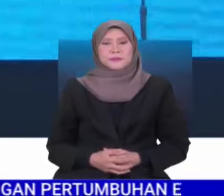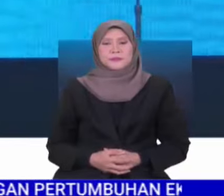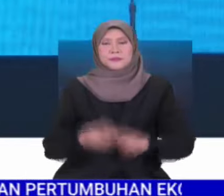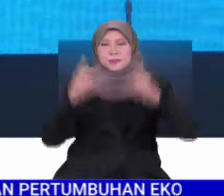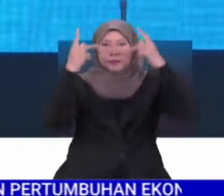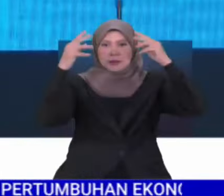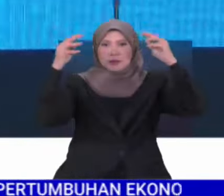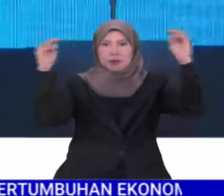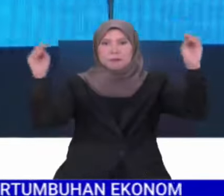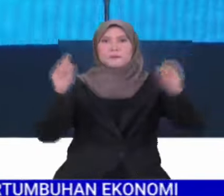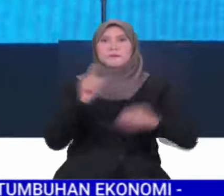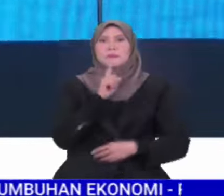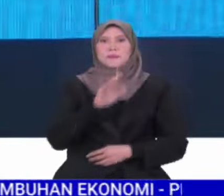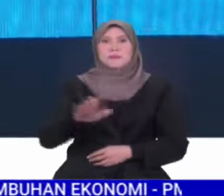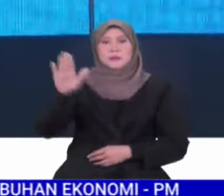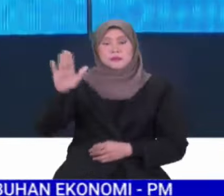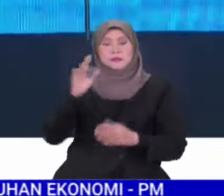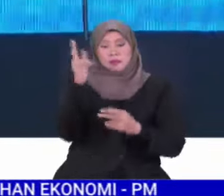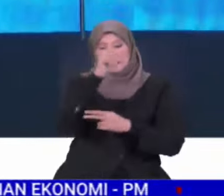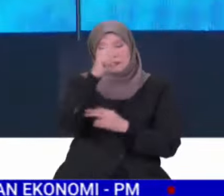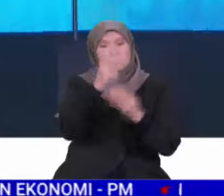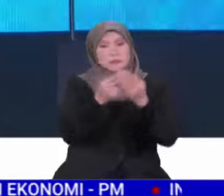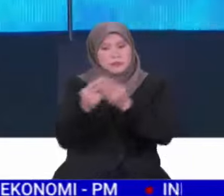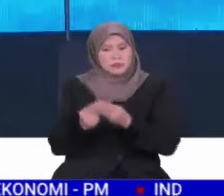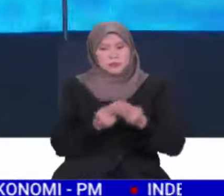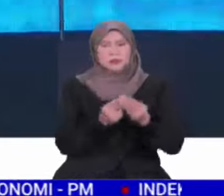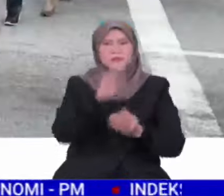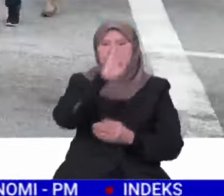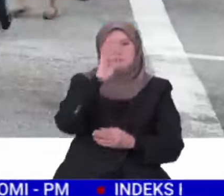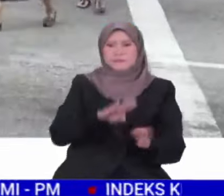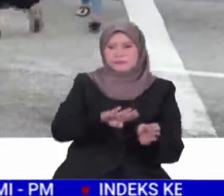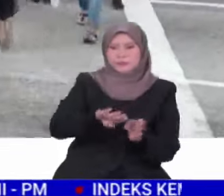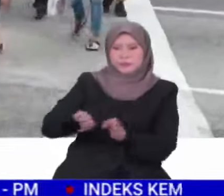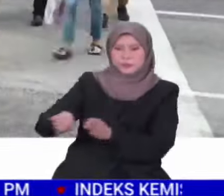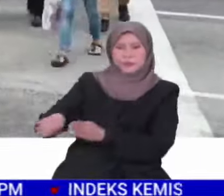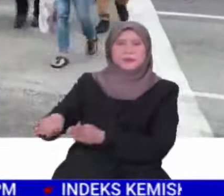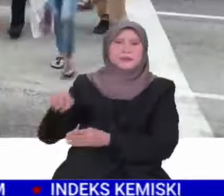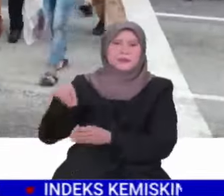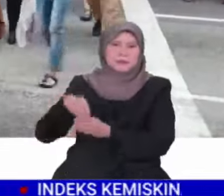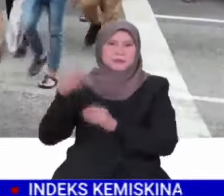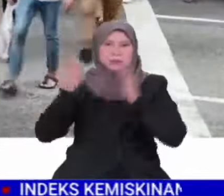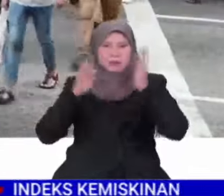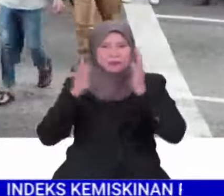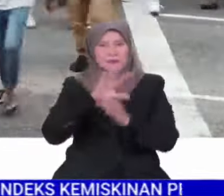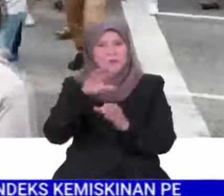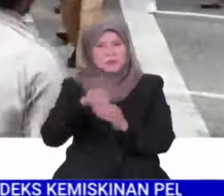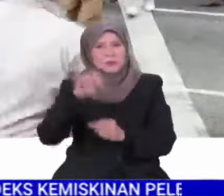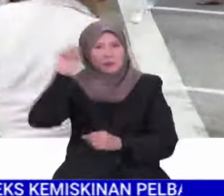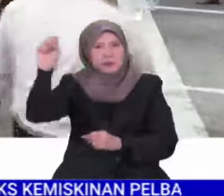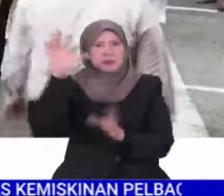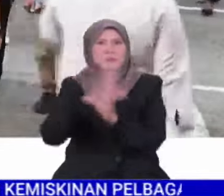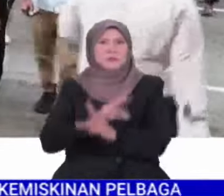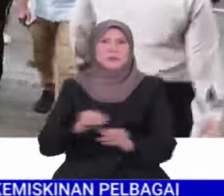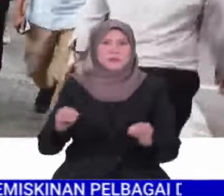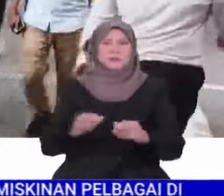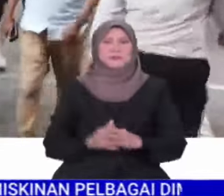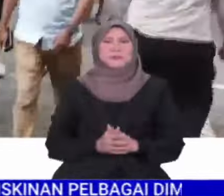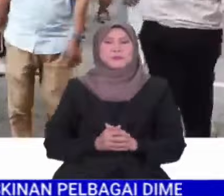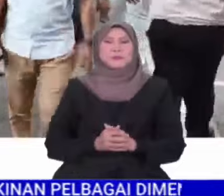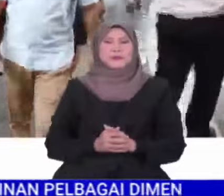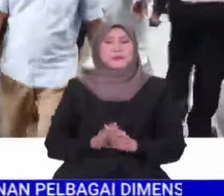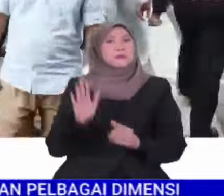Perdana Menteri turut memberi jaminan kerajaan perpaduan tidak akan meminggirkan masyarakat minoriti di negara ini termasuk di Sabah dan Sarawak.